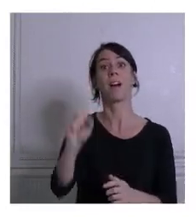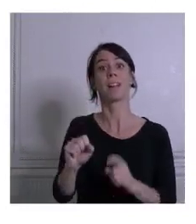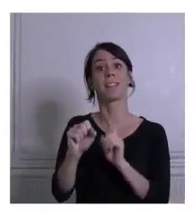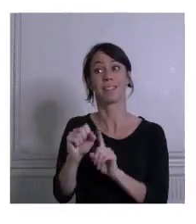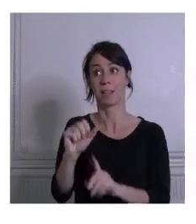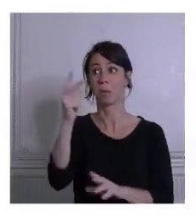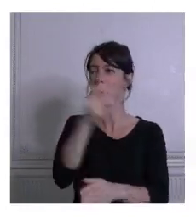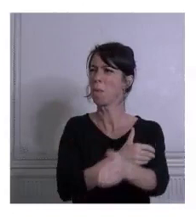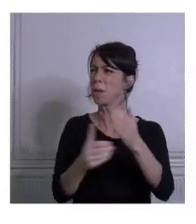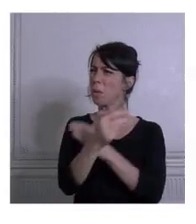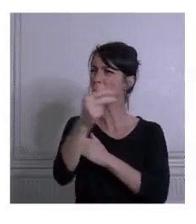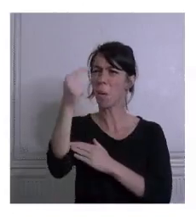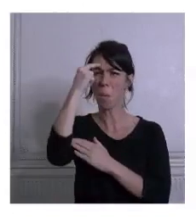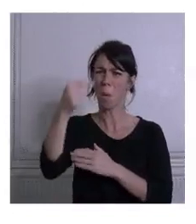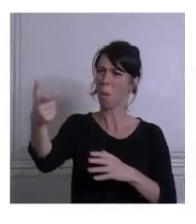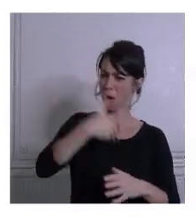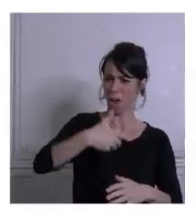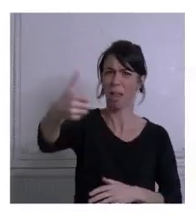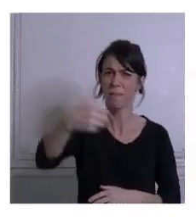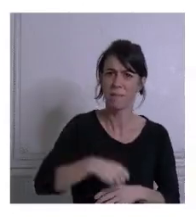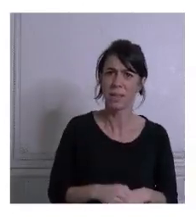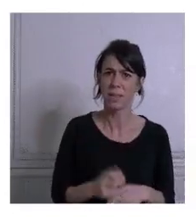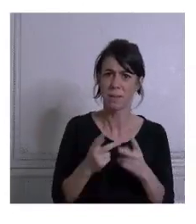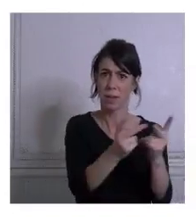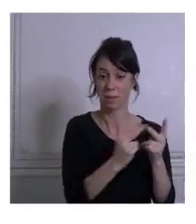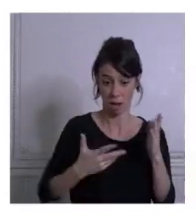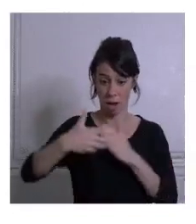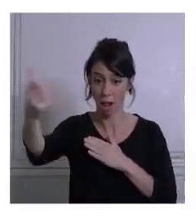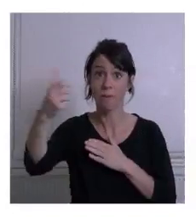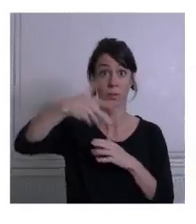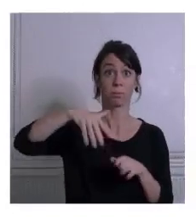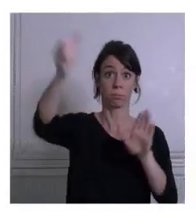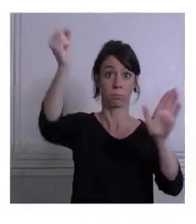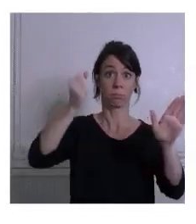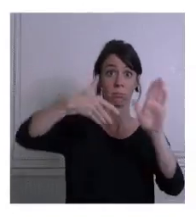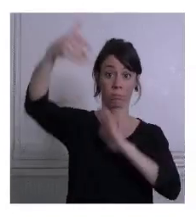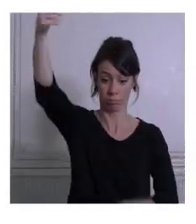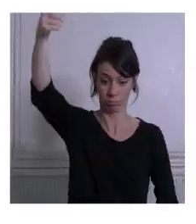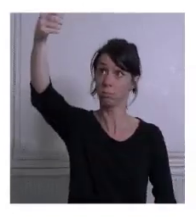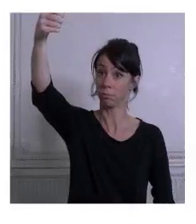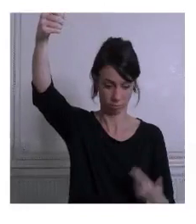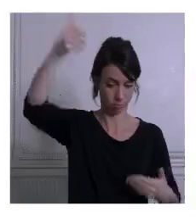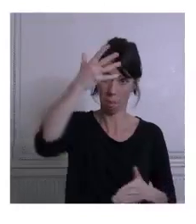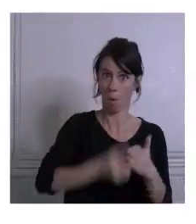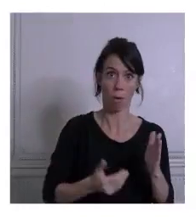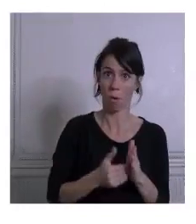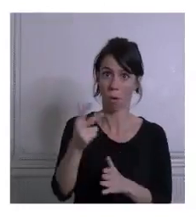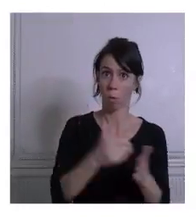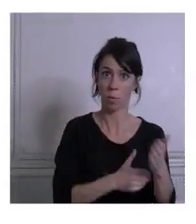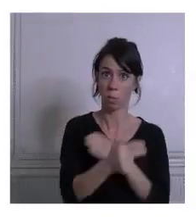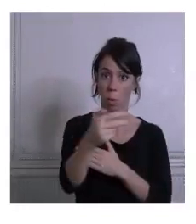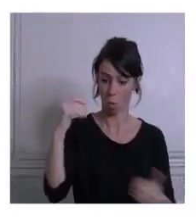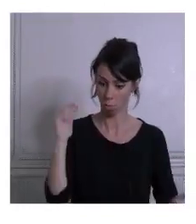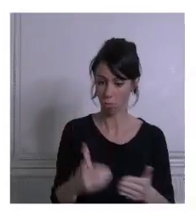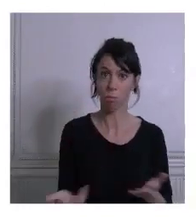loin de tout ce qui a été présenté dans les autres conseils municipaux et qui n'a pas fait l'objet d'un quelconque agacement, du moins ce n'est pas ce que j'ai lu dans les